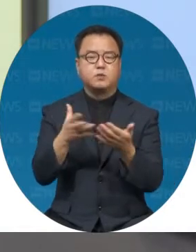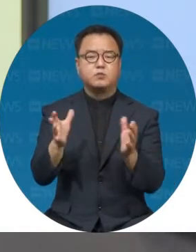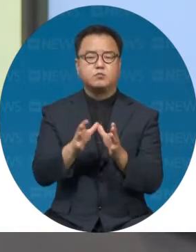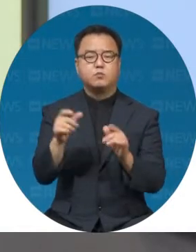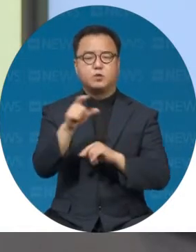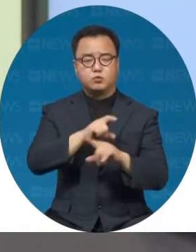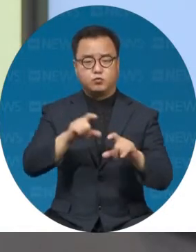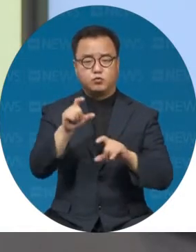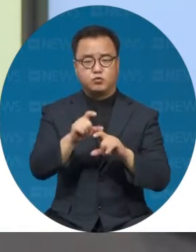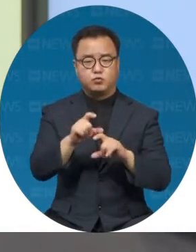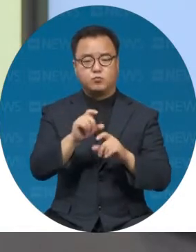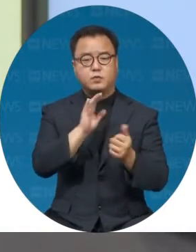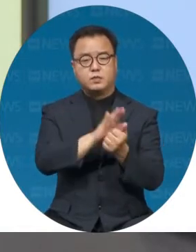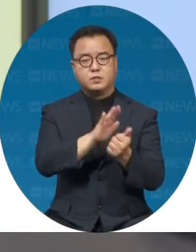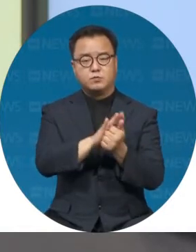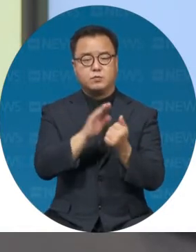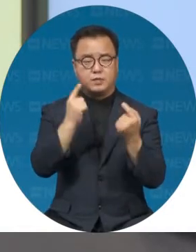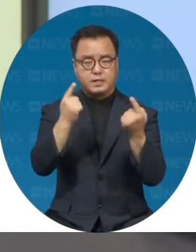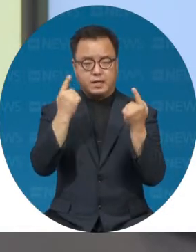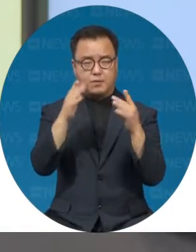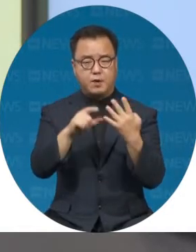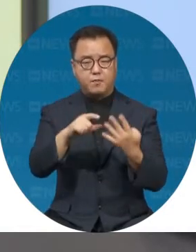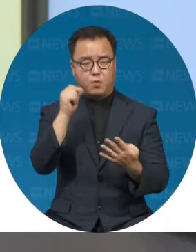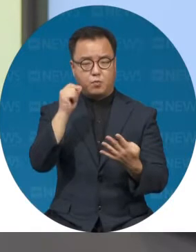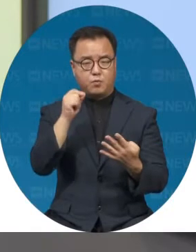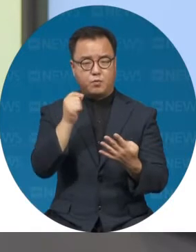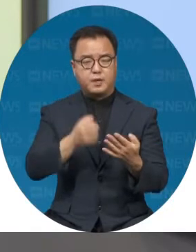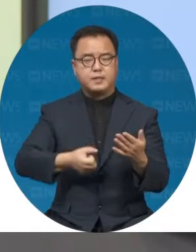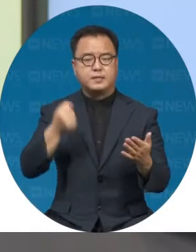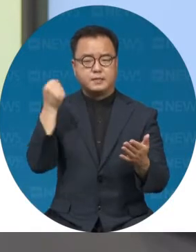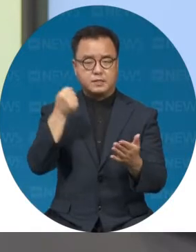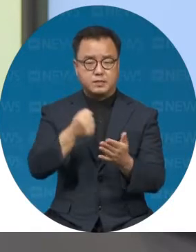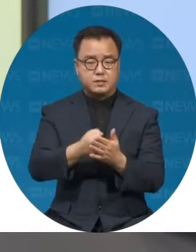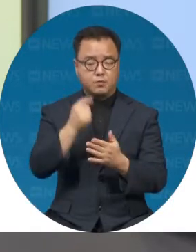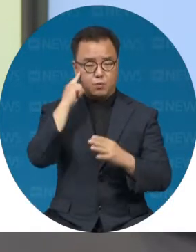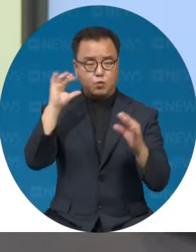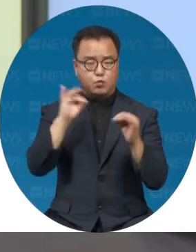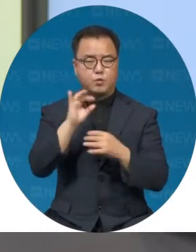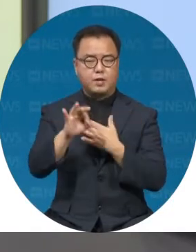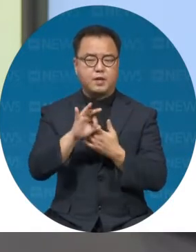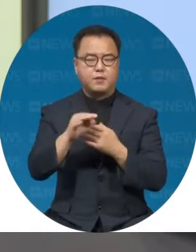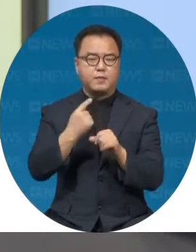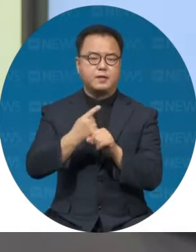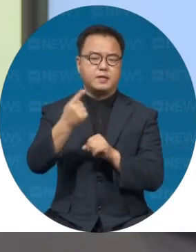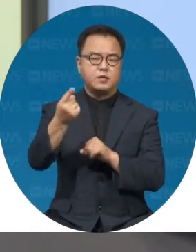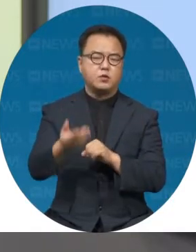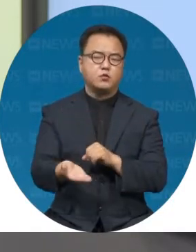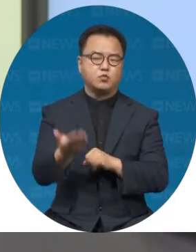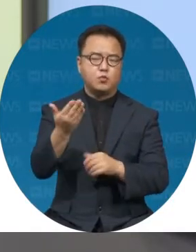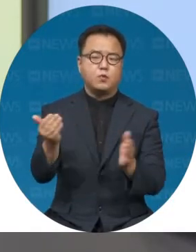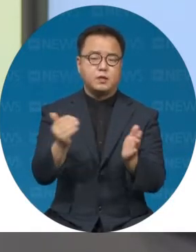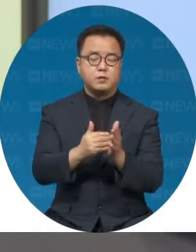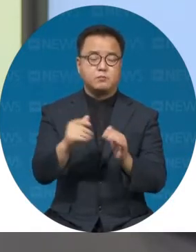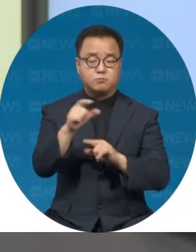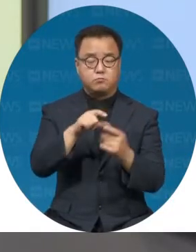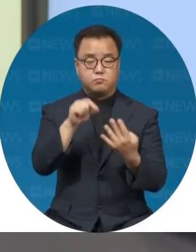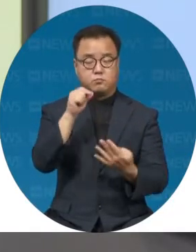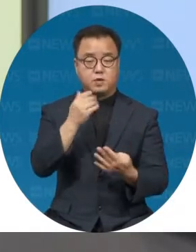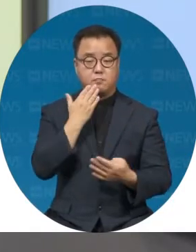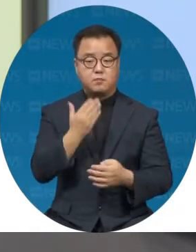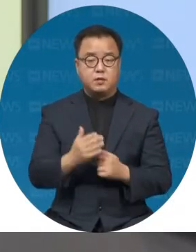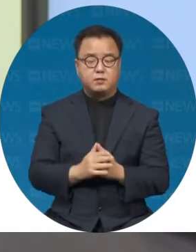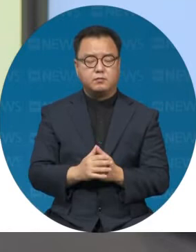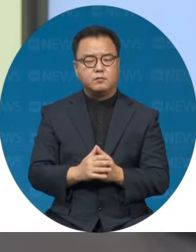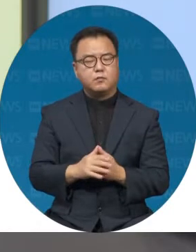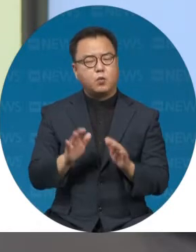지원 대학을 뽑자 고 중지가 모아지면 추가 선발을 내년 초까지 할 수 있다는 겁니다 일단 오늘 발표한